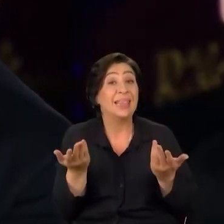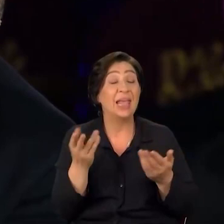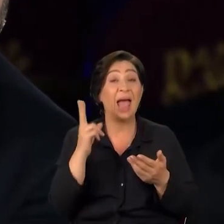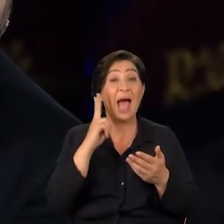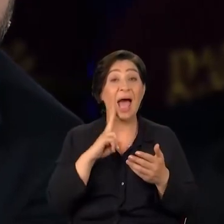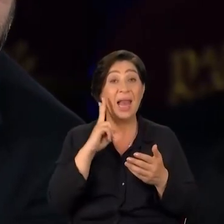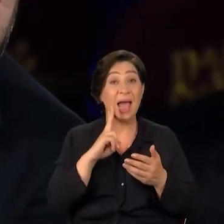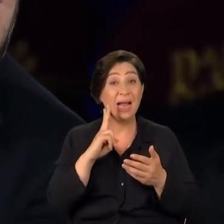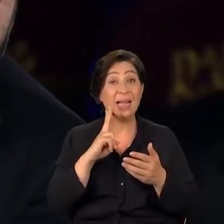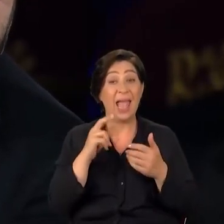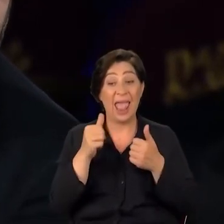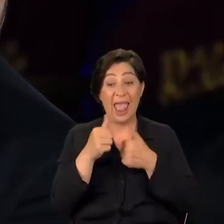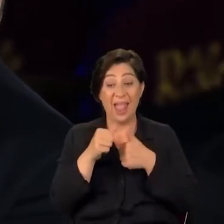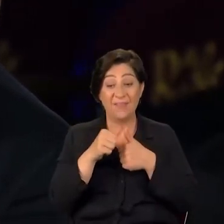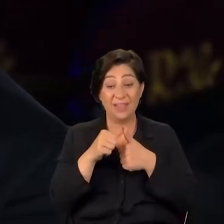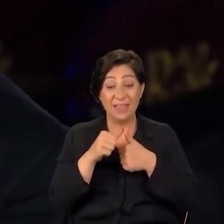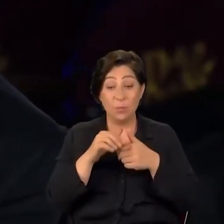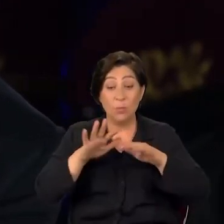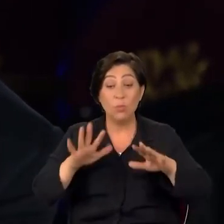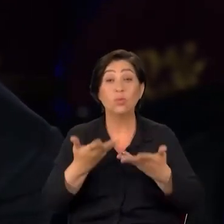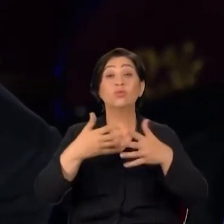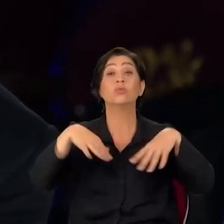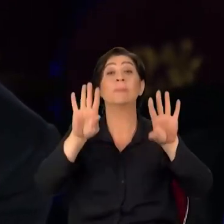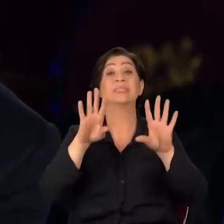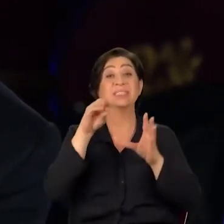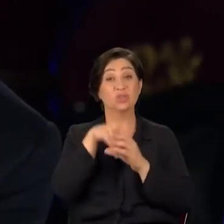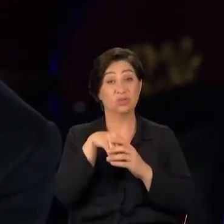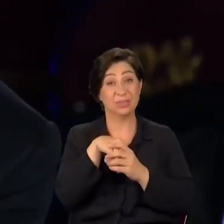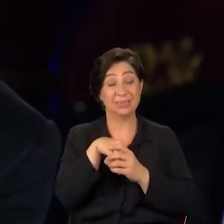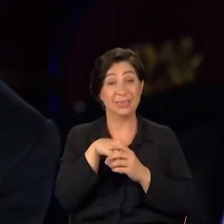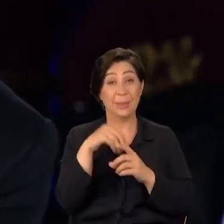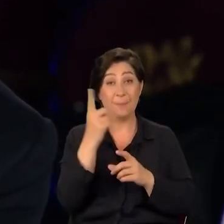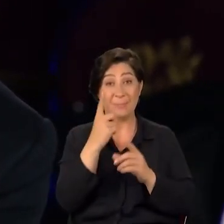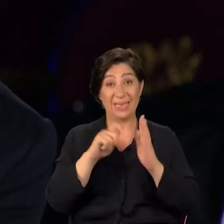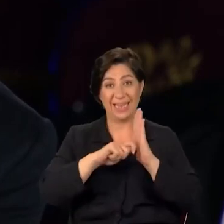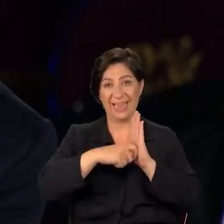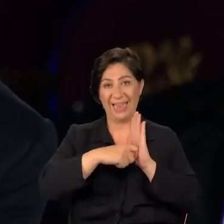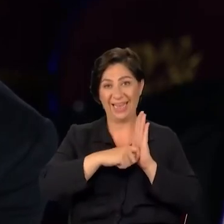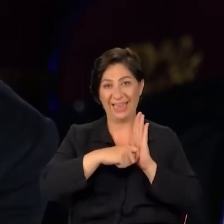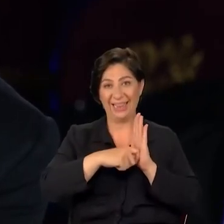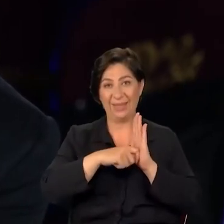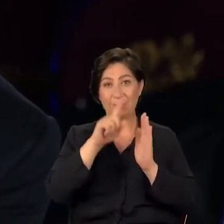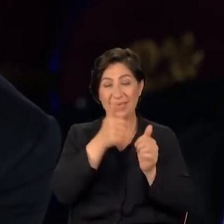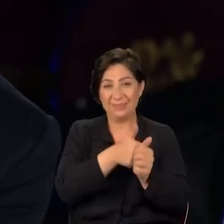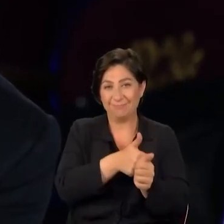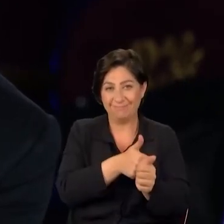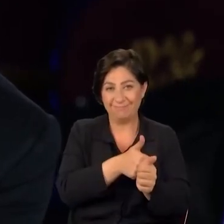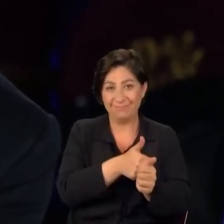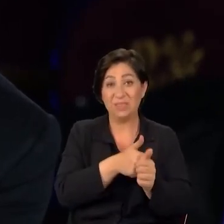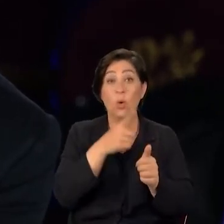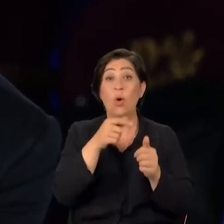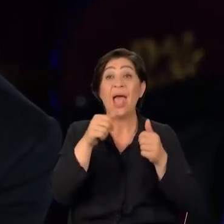Çünkü ahlak evliliğin dağılmaması için bir kilit, bir